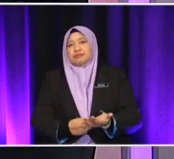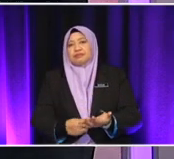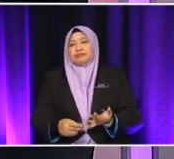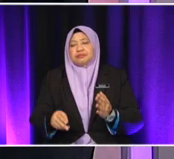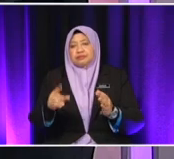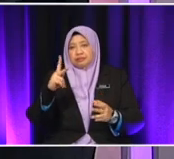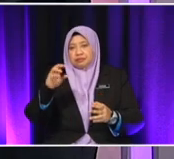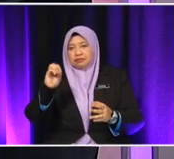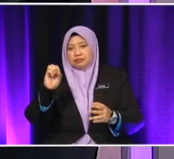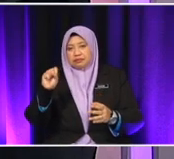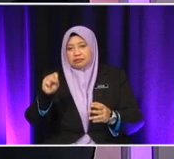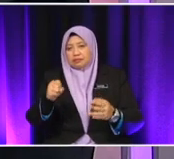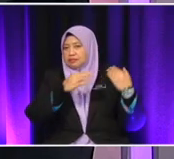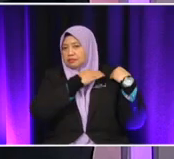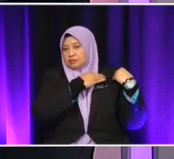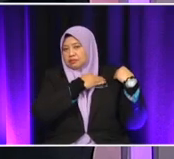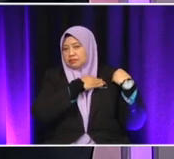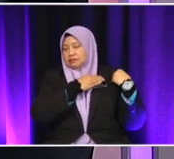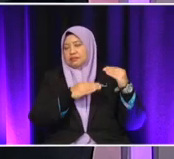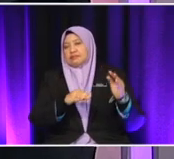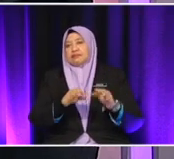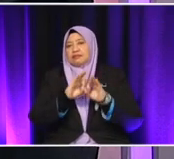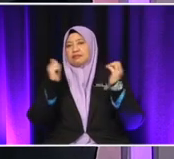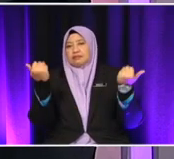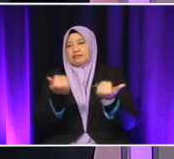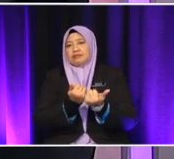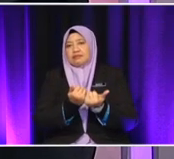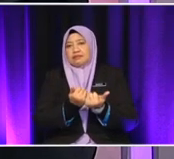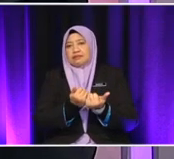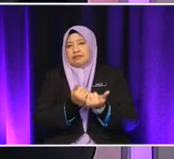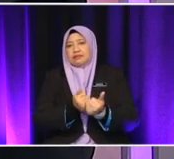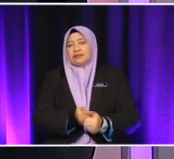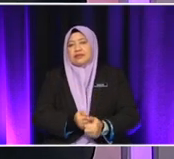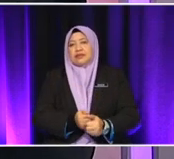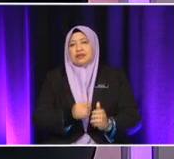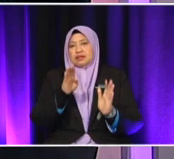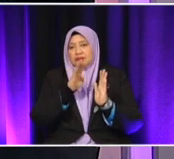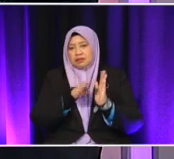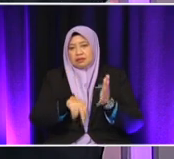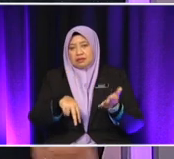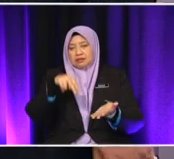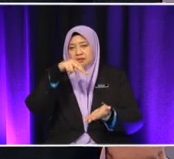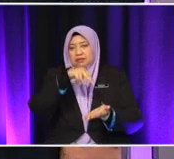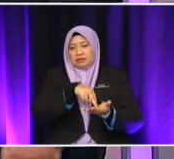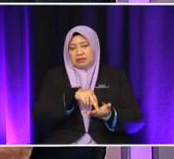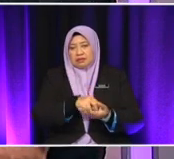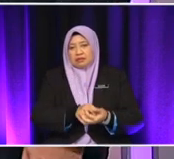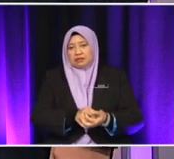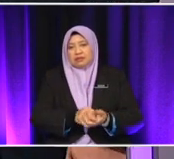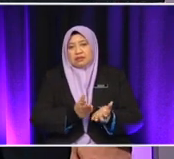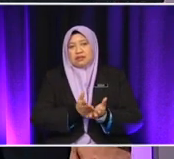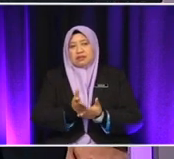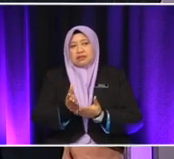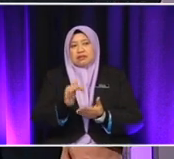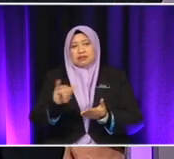ditanggung oleh Firma akan jatuh menyebabkan penawaran kereta nasional tadi akan meningkat Oke seterusnya